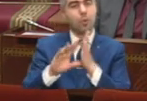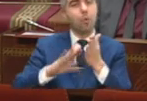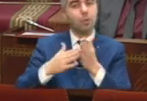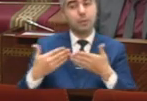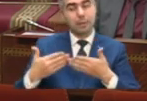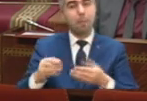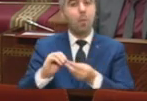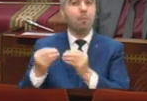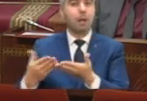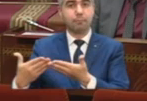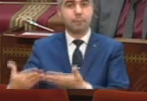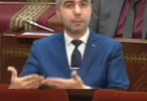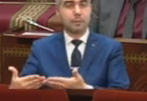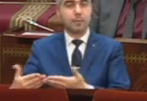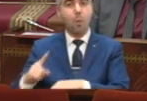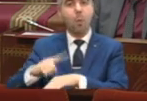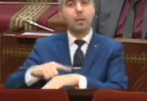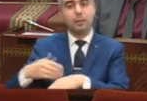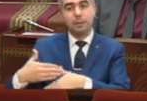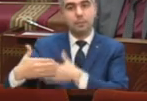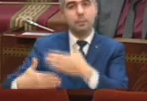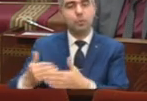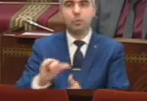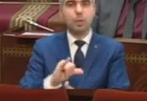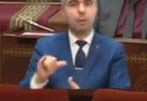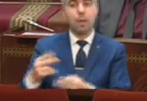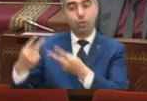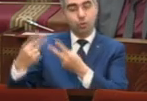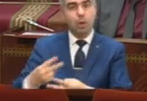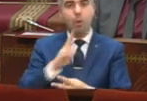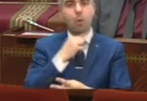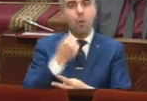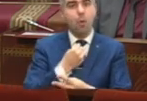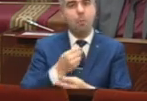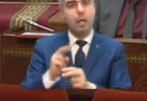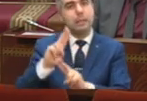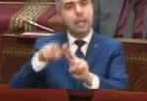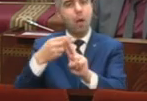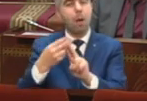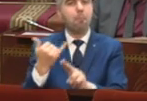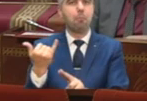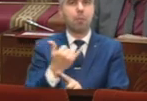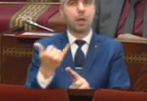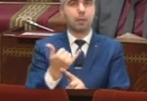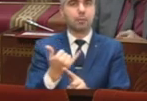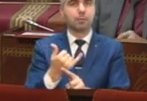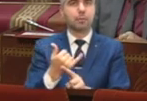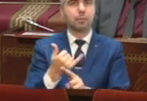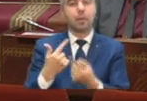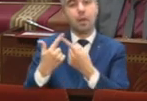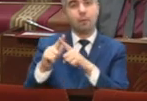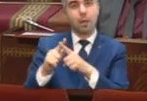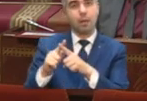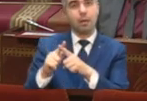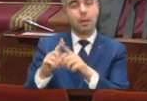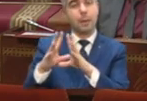الراهنة اللي ما خصش عليها الوقت سكون راهنة حضور الحكومة للتفاعل، ولو أن النظام الداخلي كيعطينا أحقية أن نقدموها في